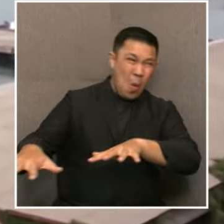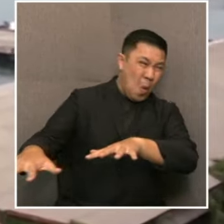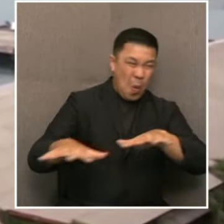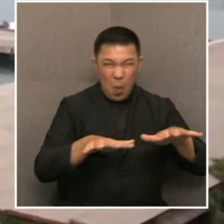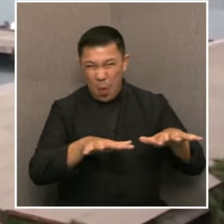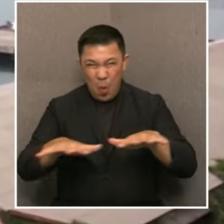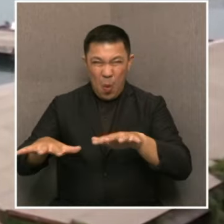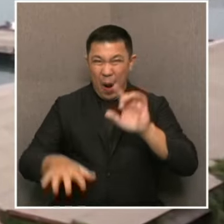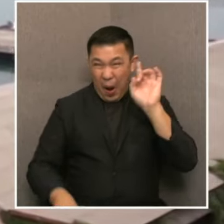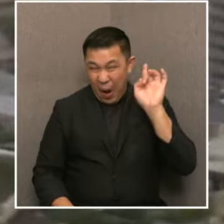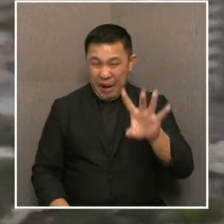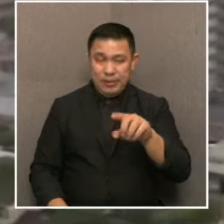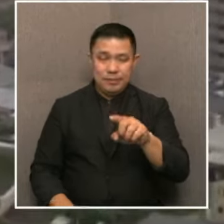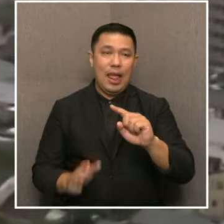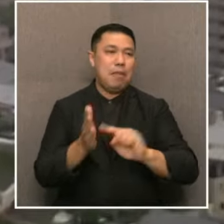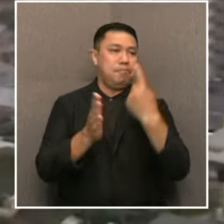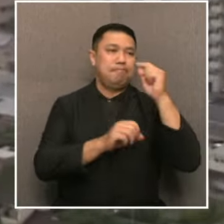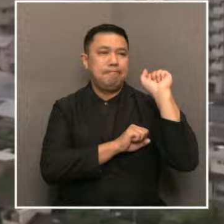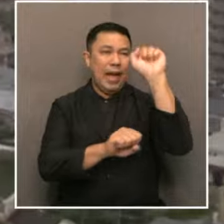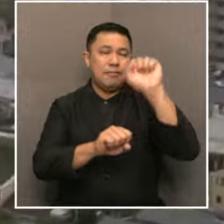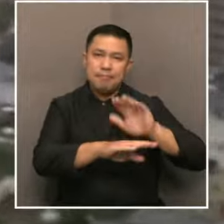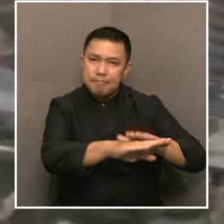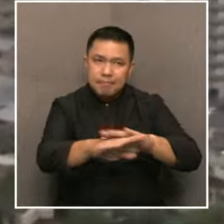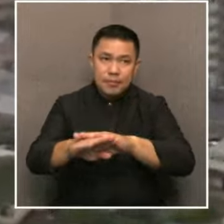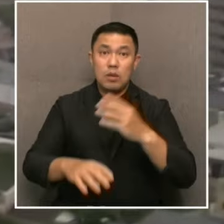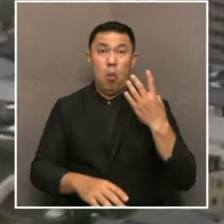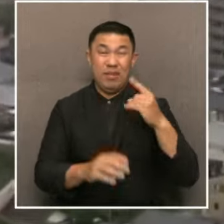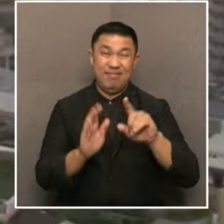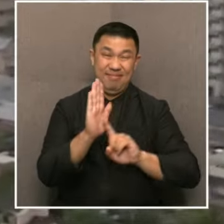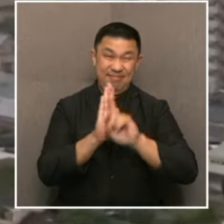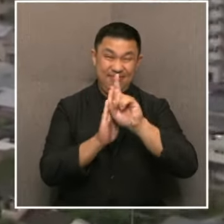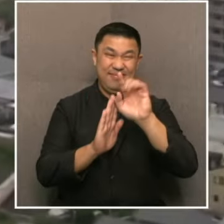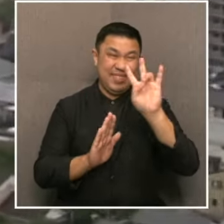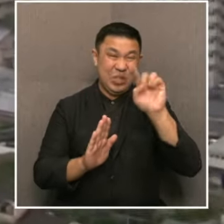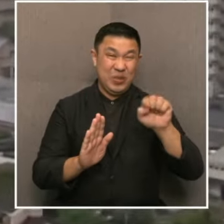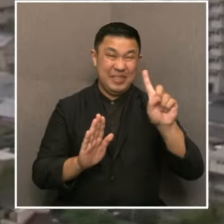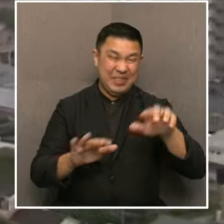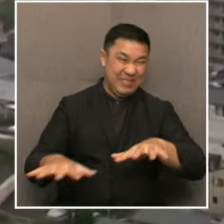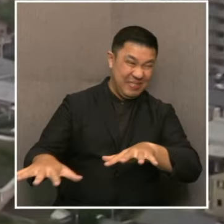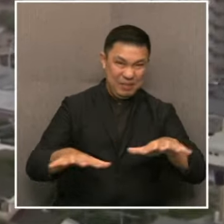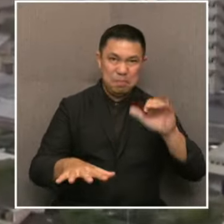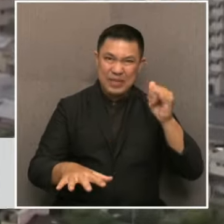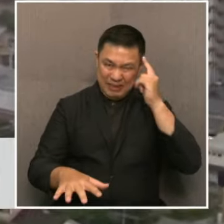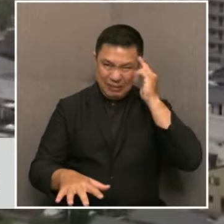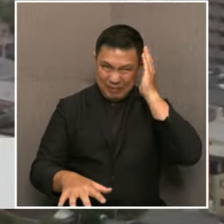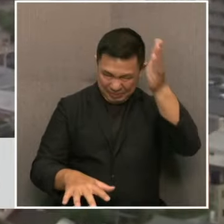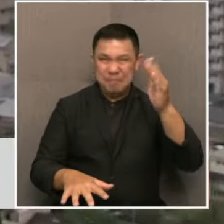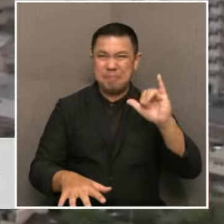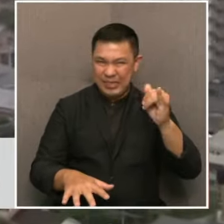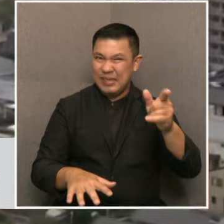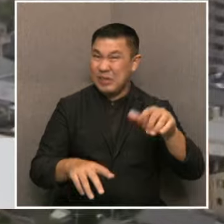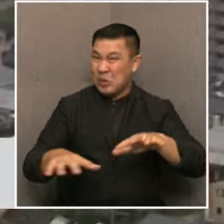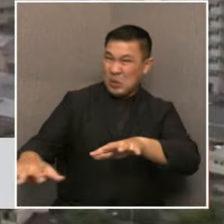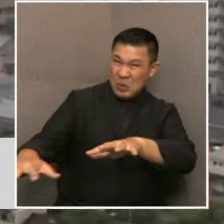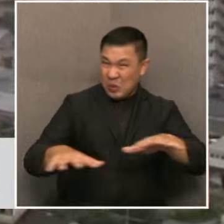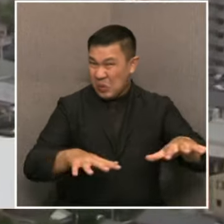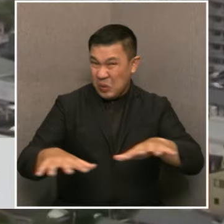แรกเตือนว่าหลังเกิดแผ่นดินไหว 7.1เมื่อวานนี้ทำให้มีความเป็นไปได้เพิ่มขึ้นมากกว่าปกติที่จะเกิดแผ่น